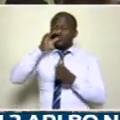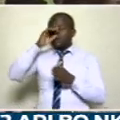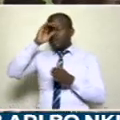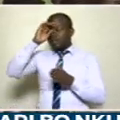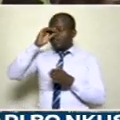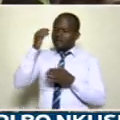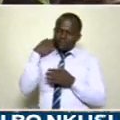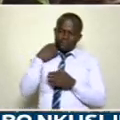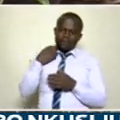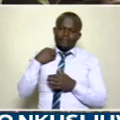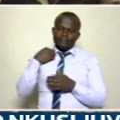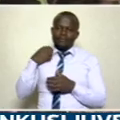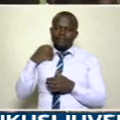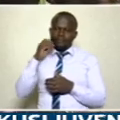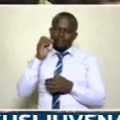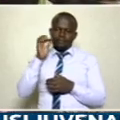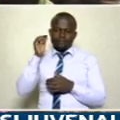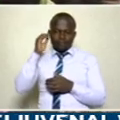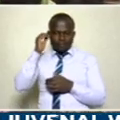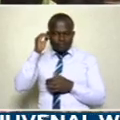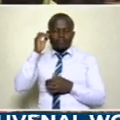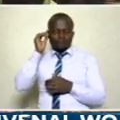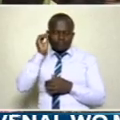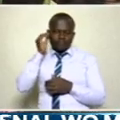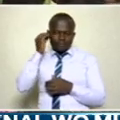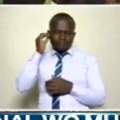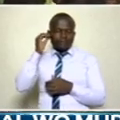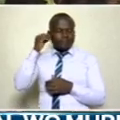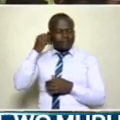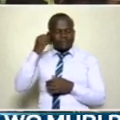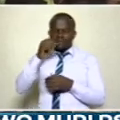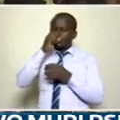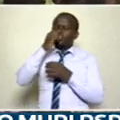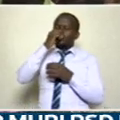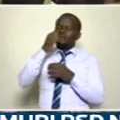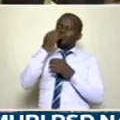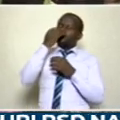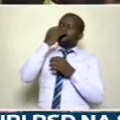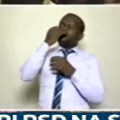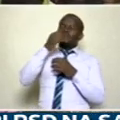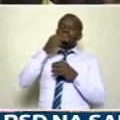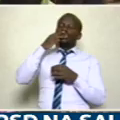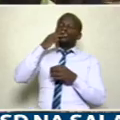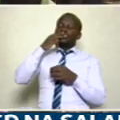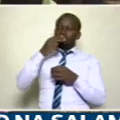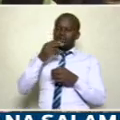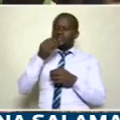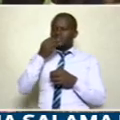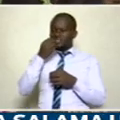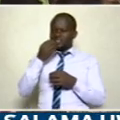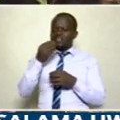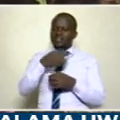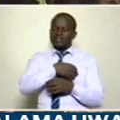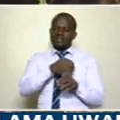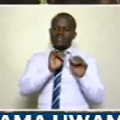tukanywa urumogi, tukanywa tineri na kore n'amatabi, tukarya ibiryo nyine